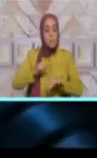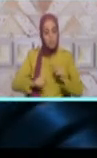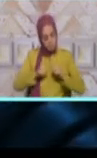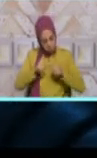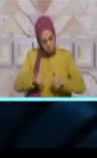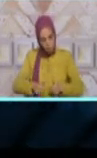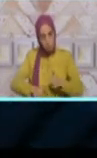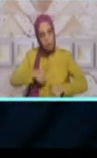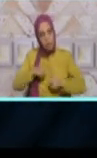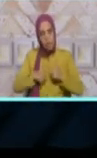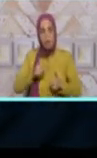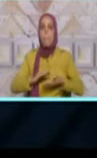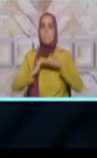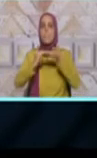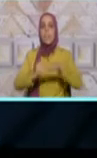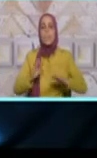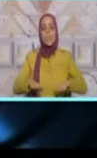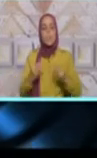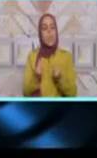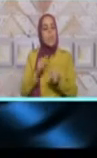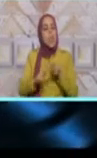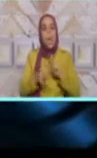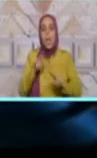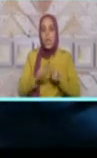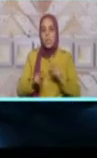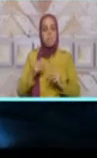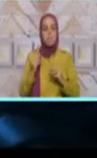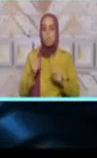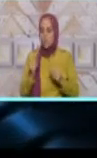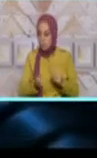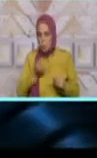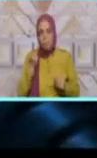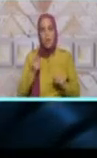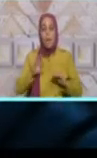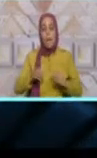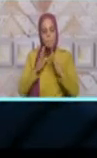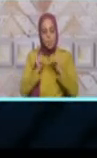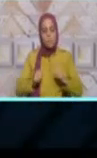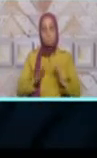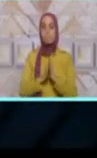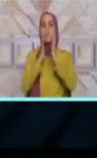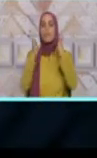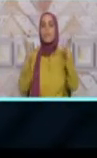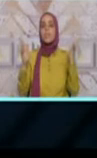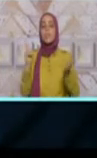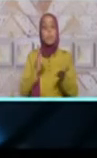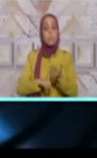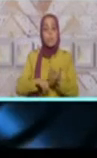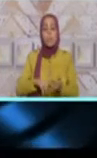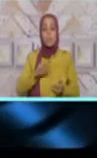المتقدمه بتحتاج هذه المواد النادره. هي دي مواد نادره. مصر لديها ثروه حقيقة من